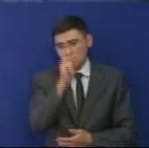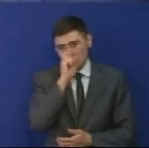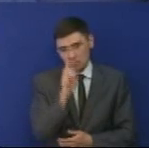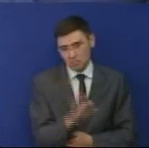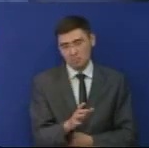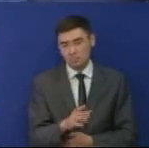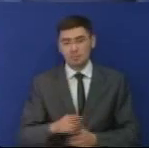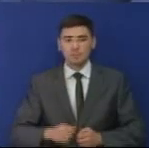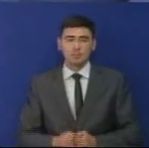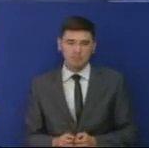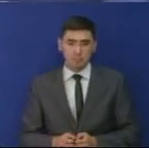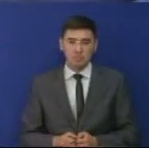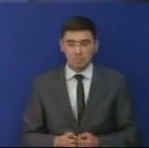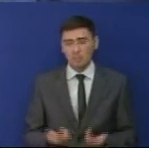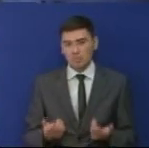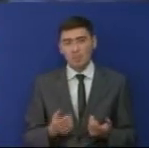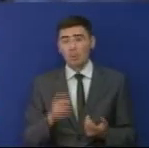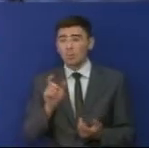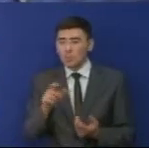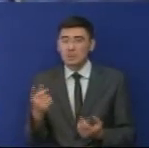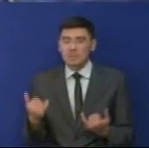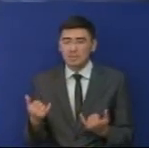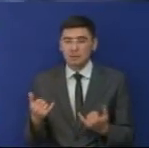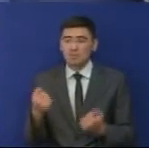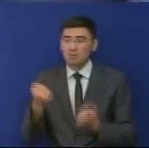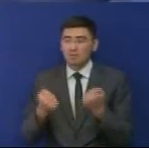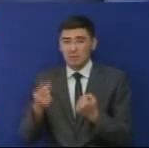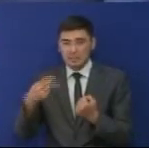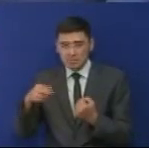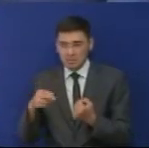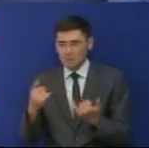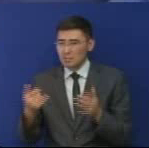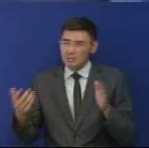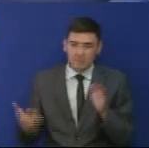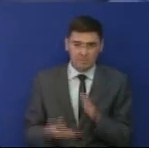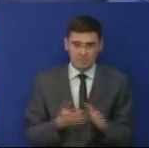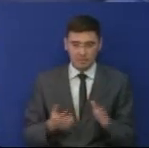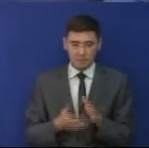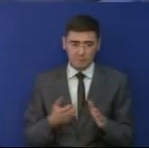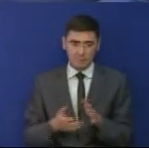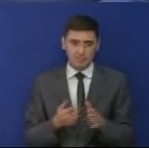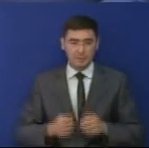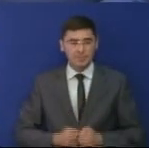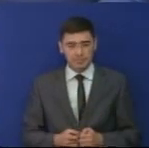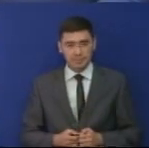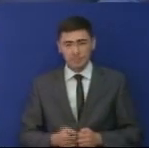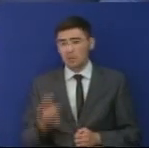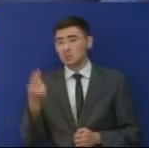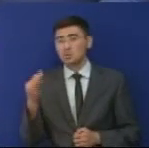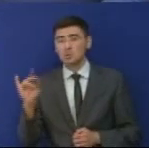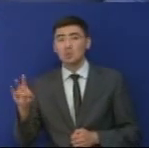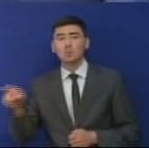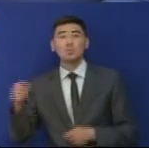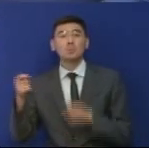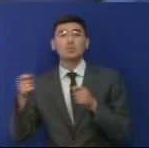в городе, и людей с водительским удостоверением категории Д недостаточном количестве. И вот руководитель ЦОНа говорит, что